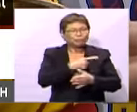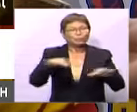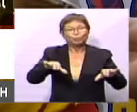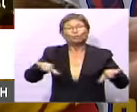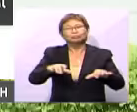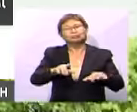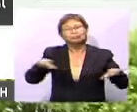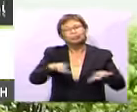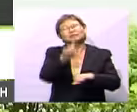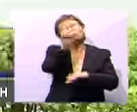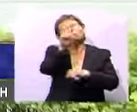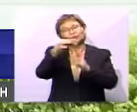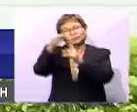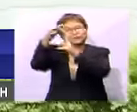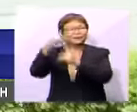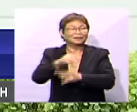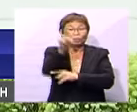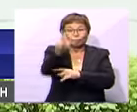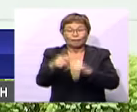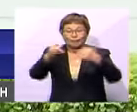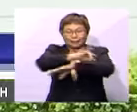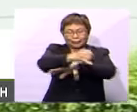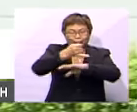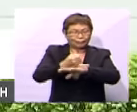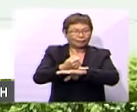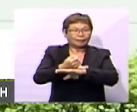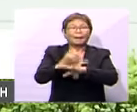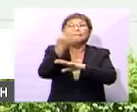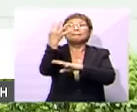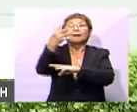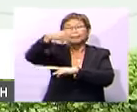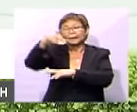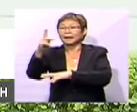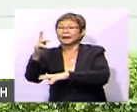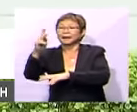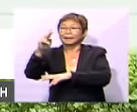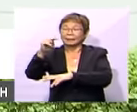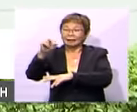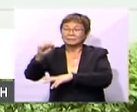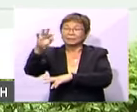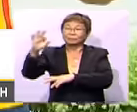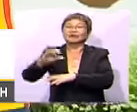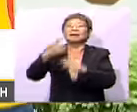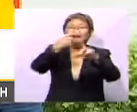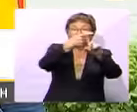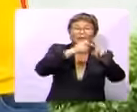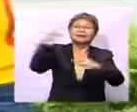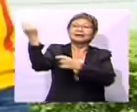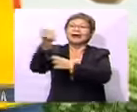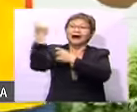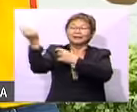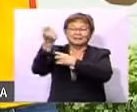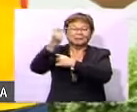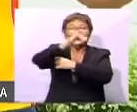special. Sementara itu, seorang pemain import keempat PKNS FC kelahiran Argentina, Jonathan